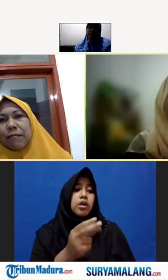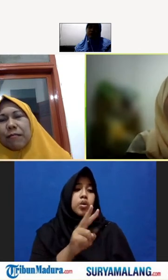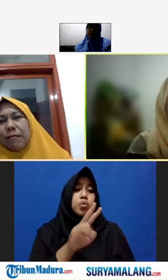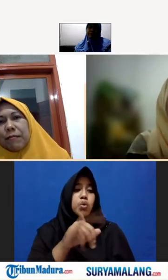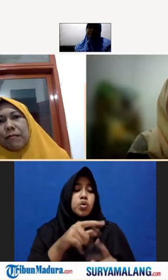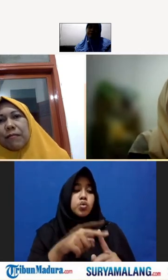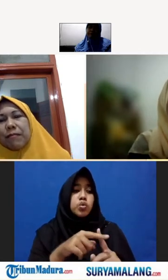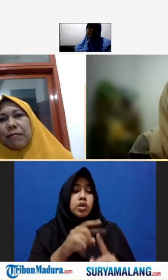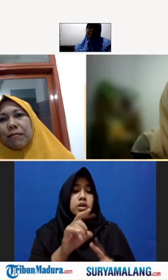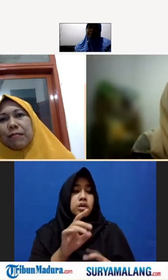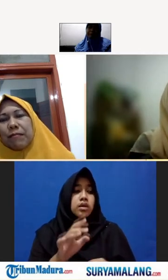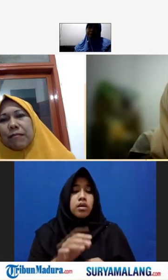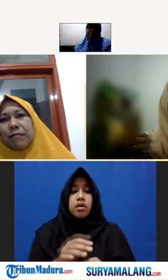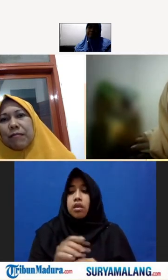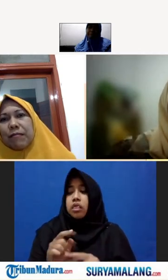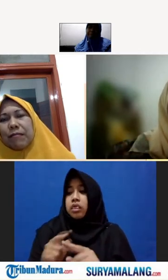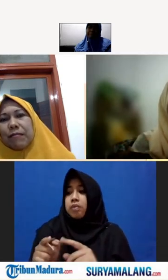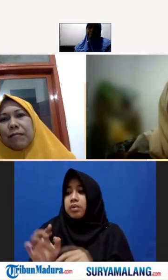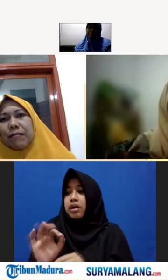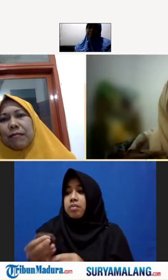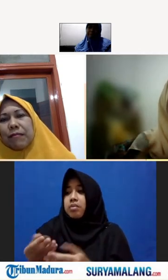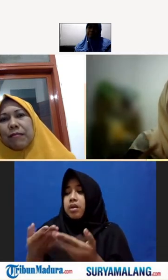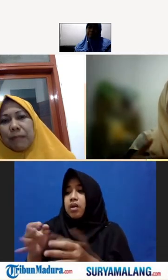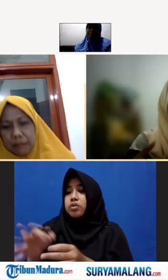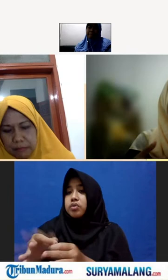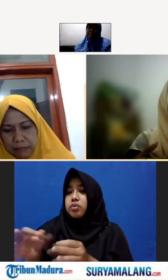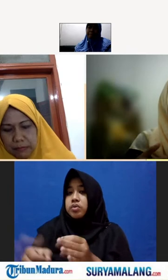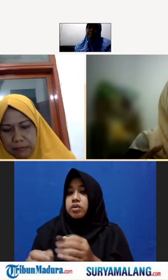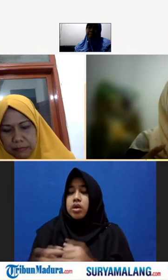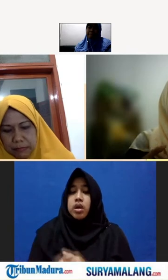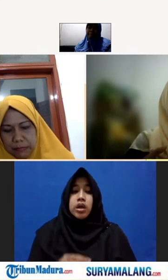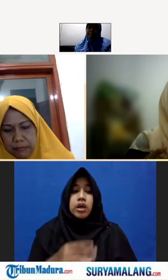lain kayak oh dikasih jajannya 2 juta tapi nanti